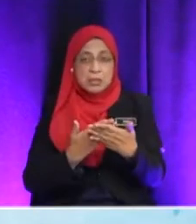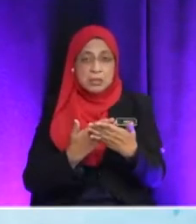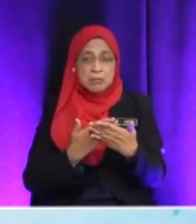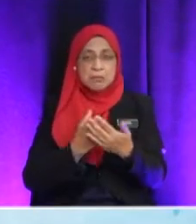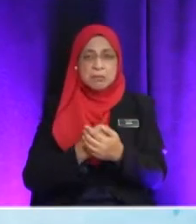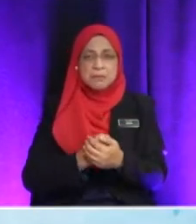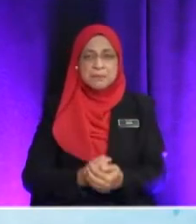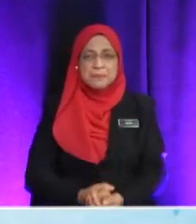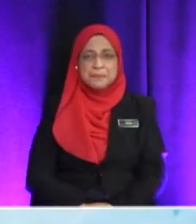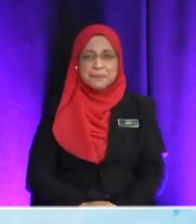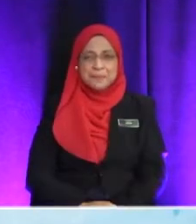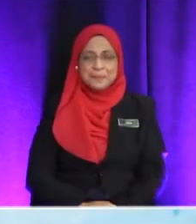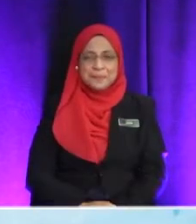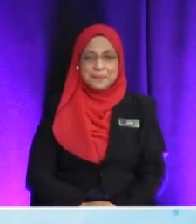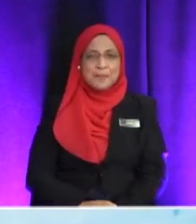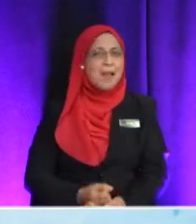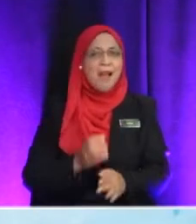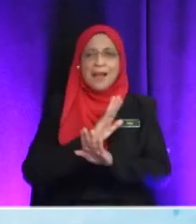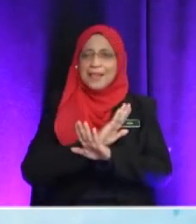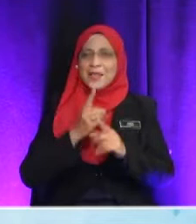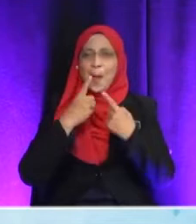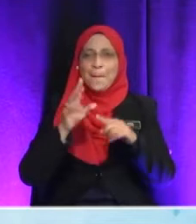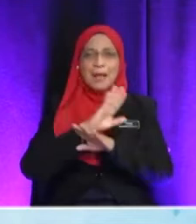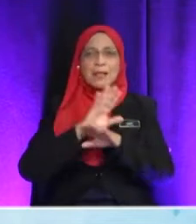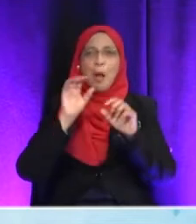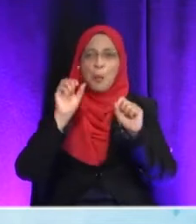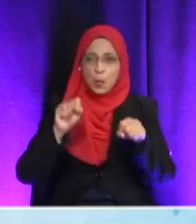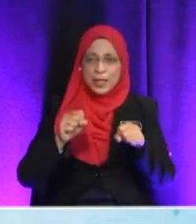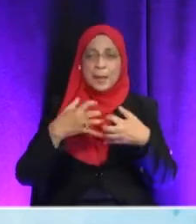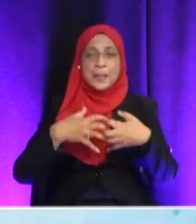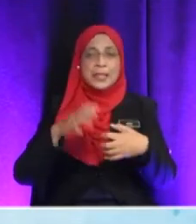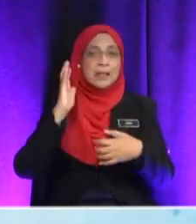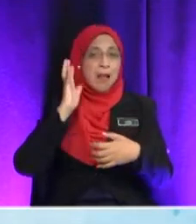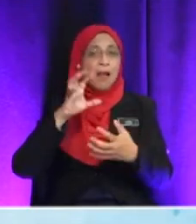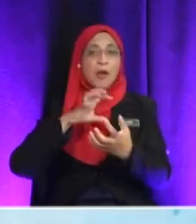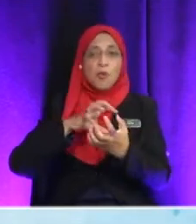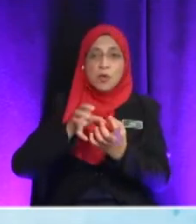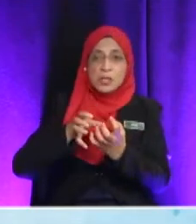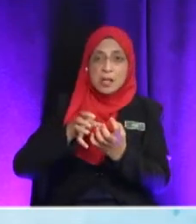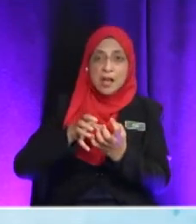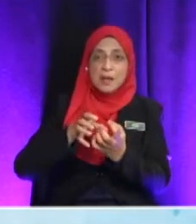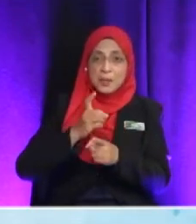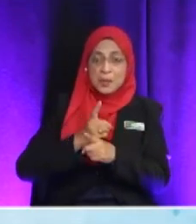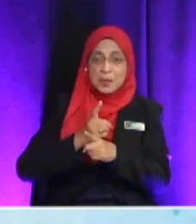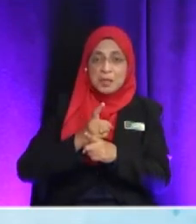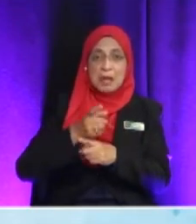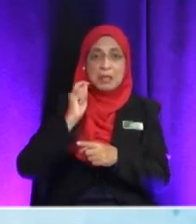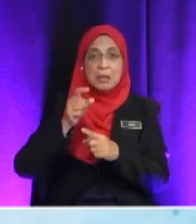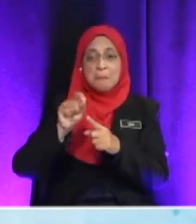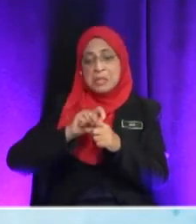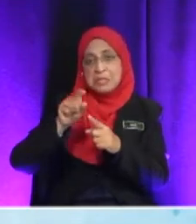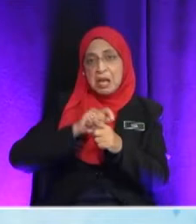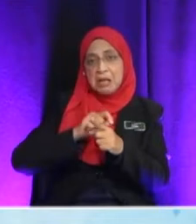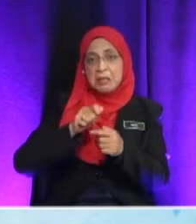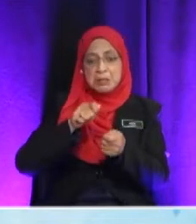optimum ke kau tak boleh mesin tua kaido's ahli uh ah mungkin label keripik Jadi dia